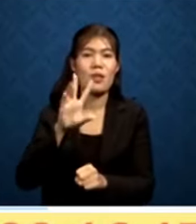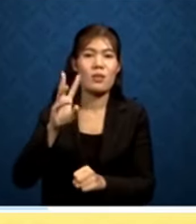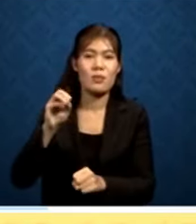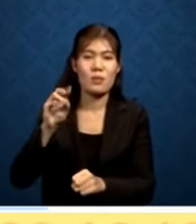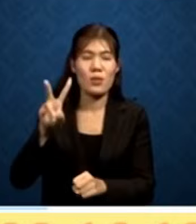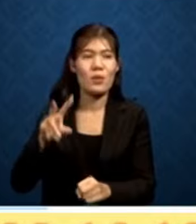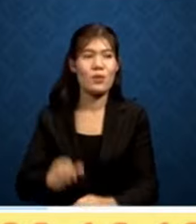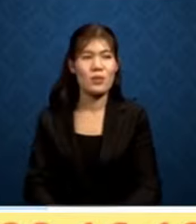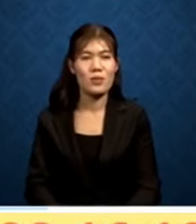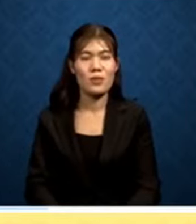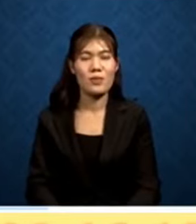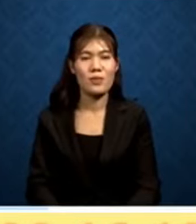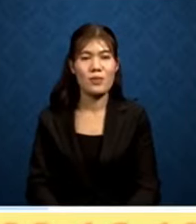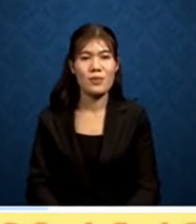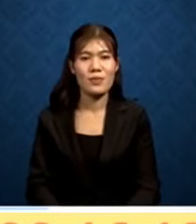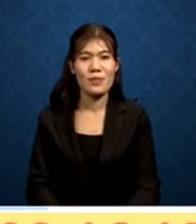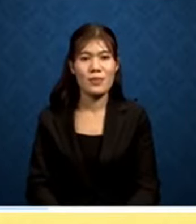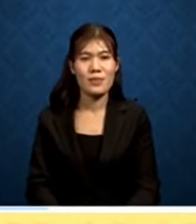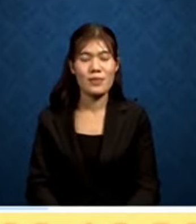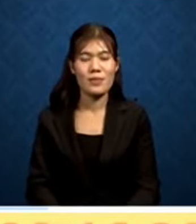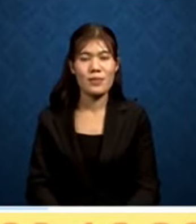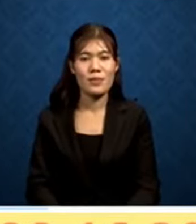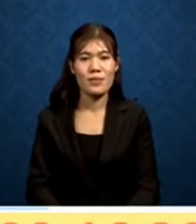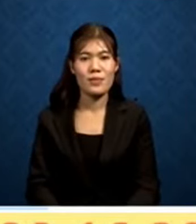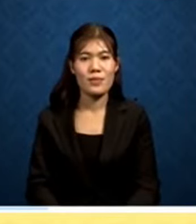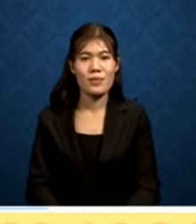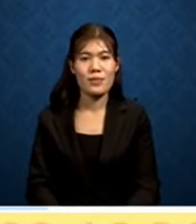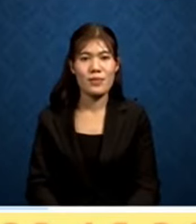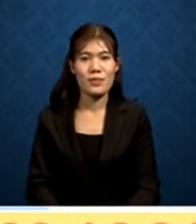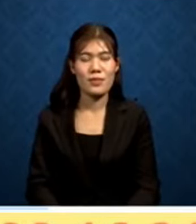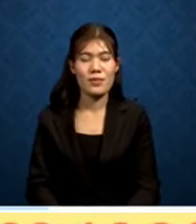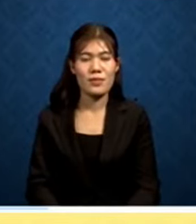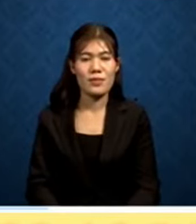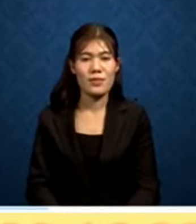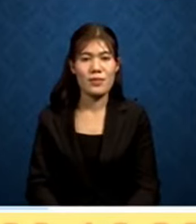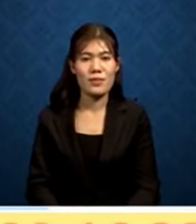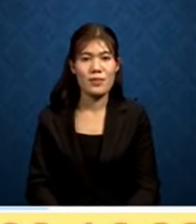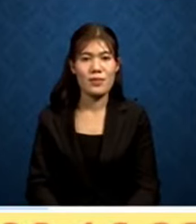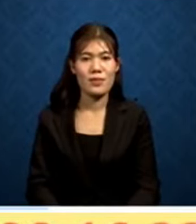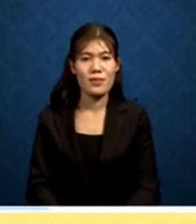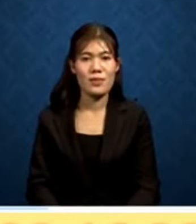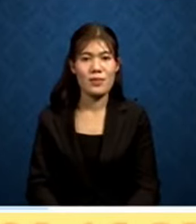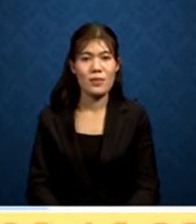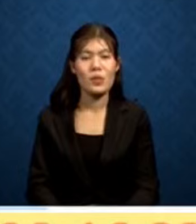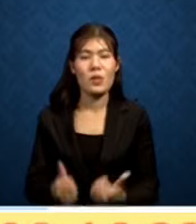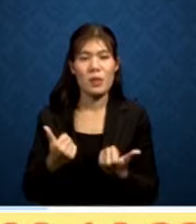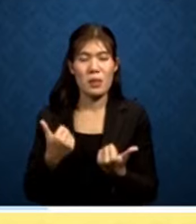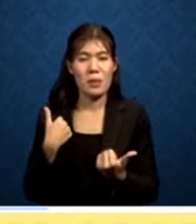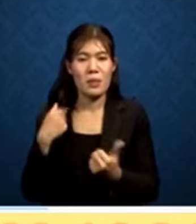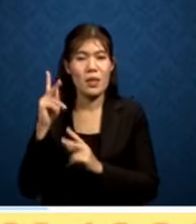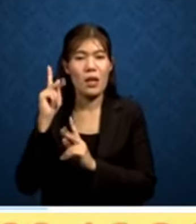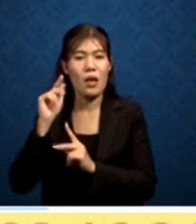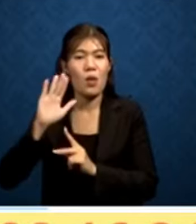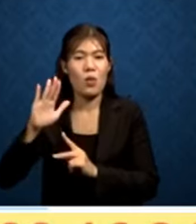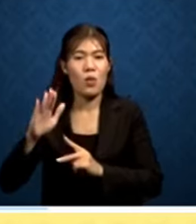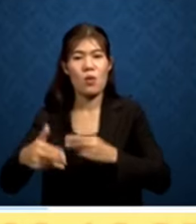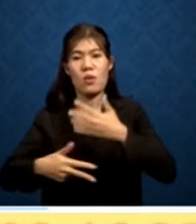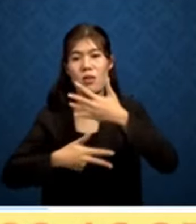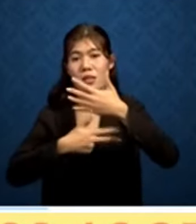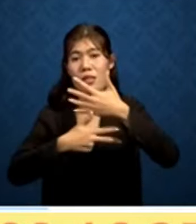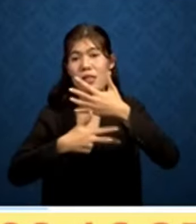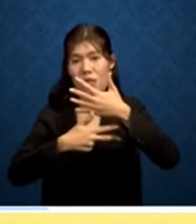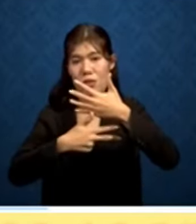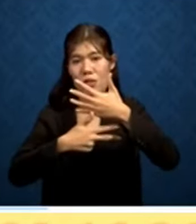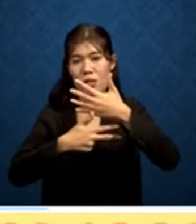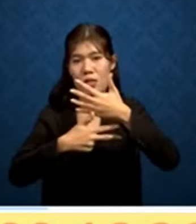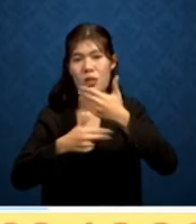ส่วนในการสสุนข้อมูลในช่วงของการที่พอมคดีของ Icon ที่เกิดขึ้นก็ในส่น